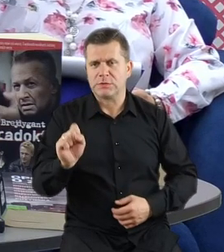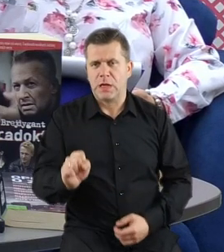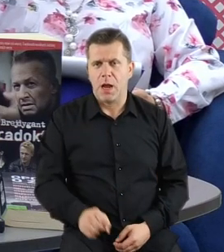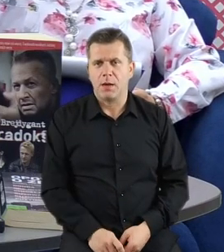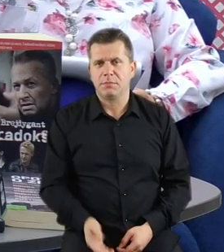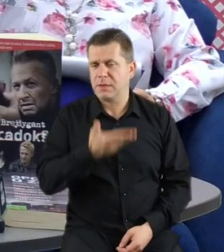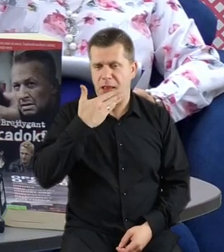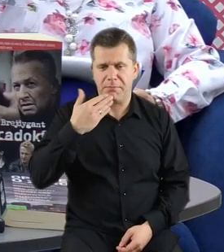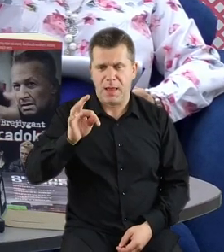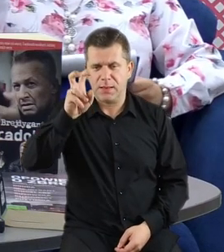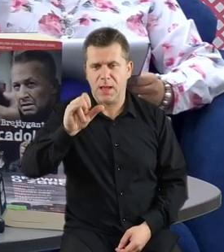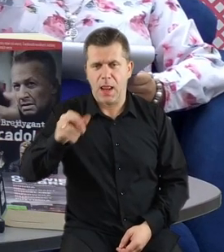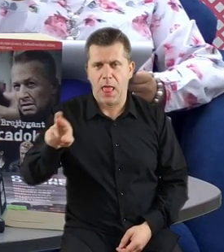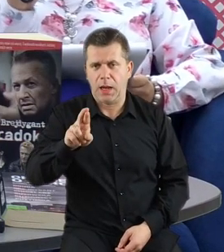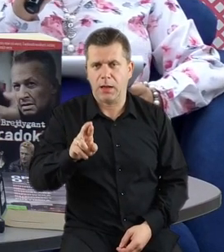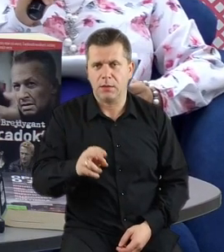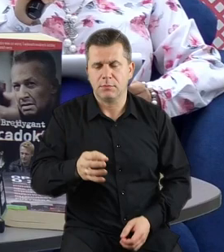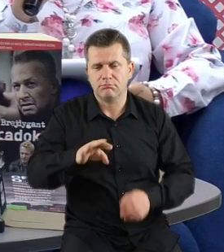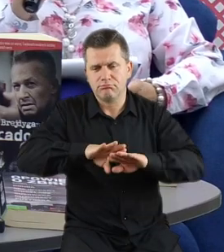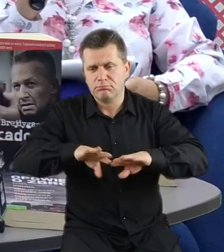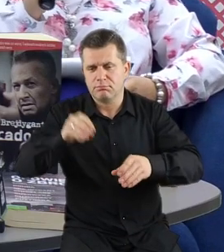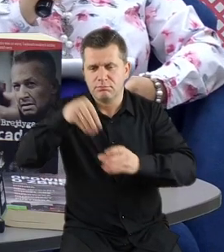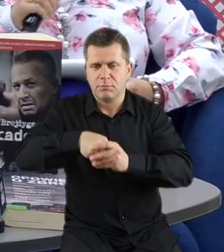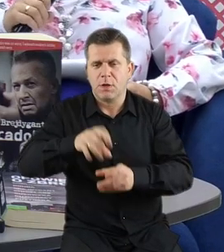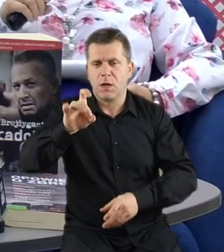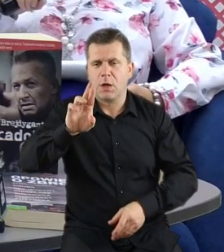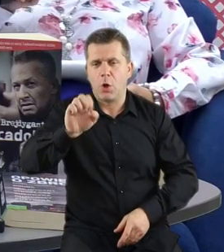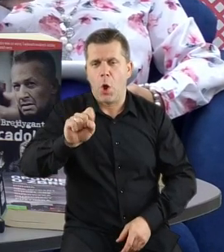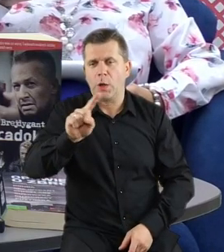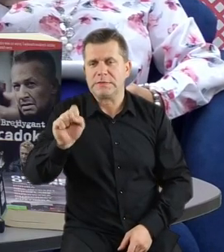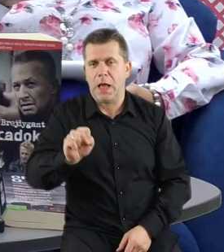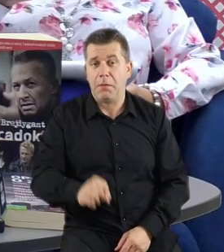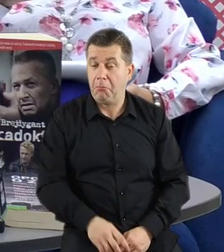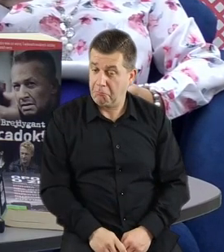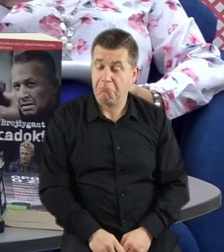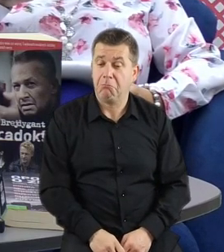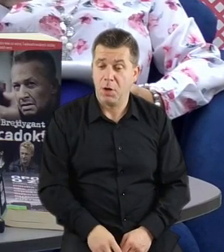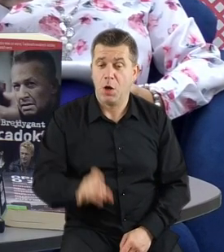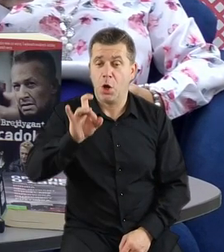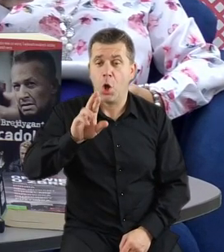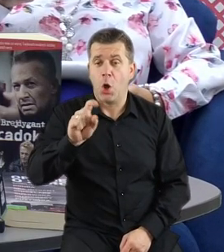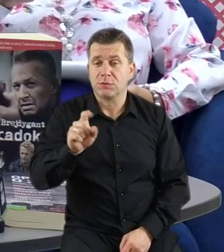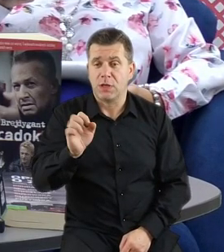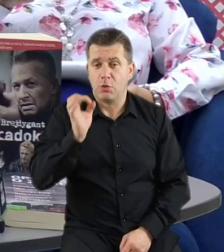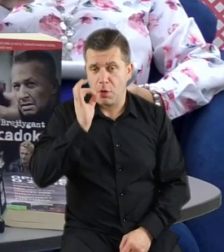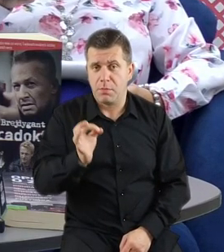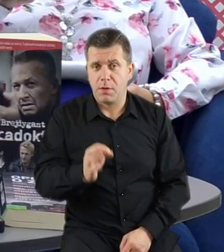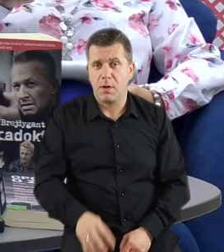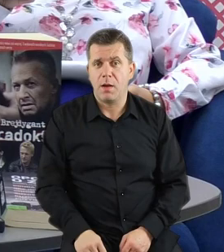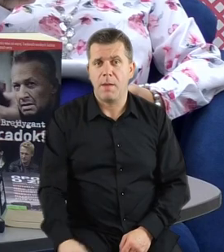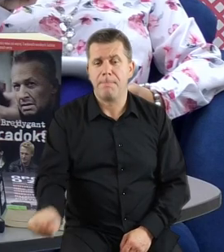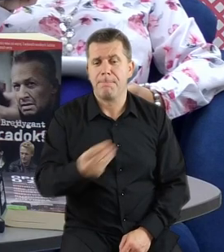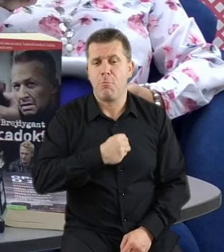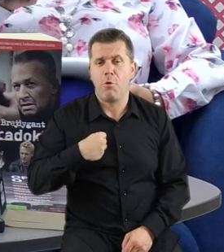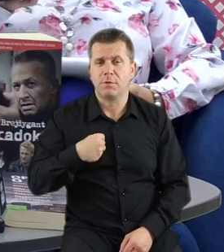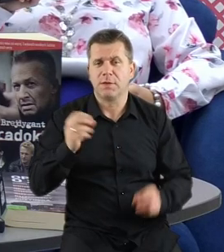thrillerów Nie ma, no nie ma. wyszczególnionych, więc stoi w grozie. W grozie, o, no to nie, no groza dobrze, ale grozy też polskie kino tak.